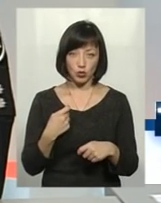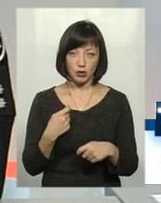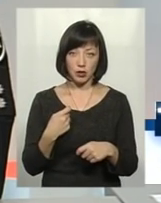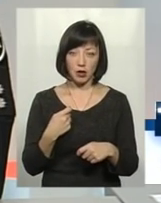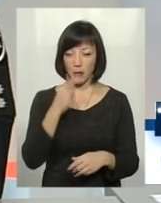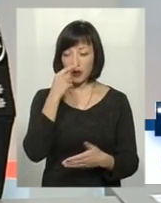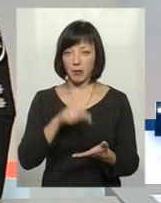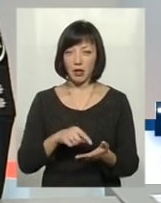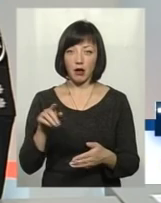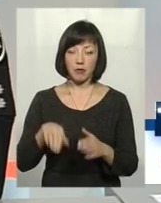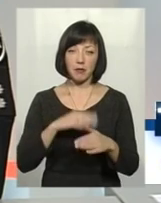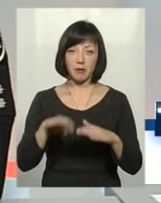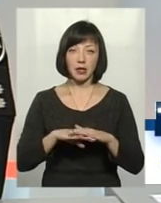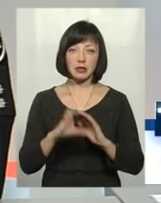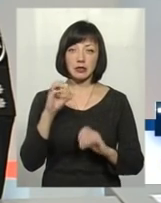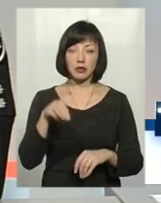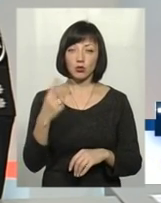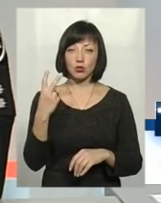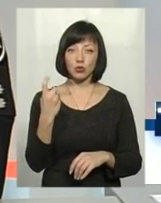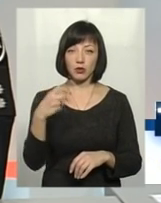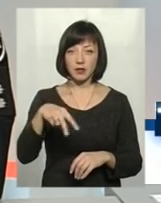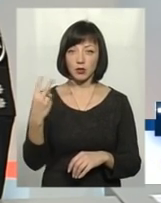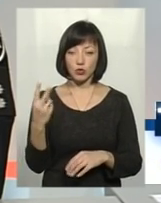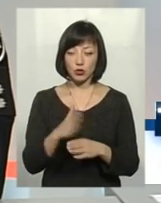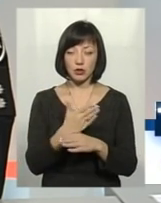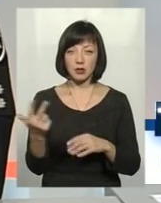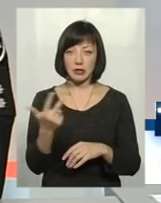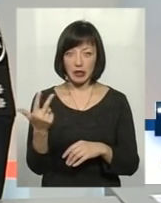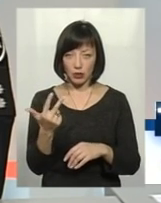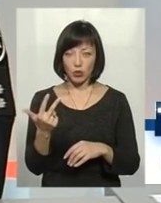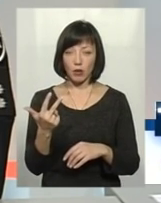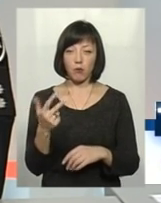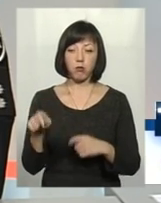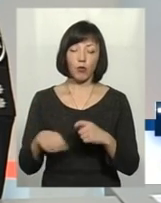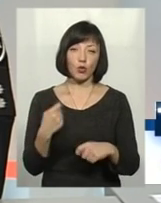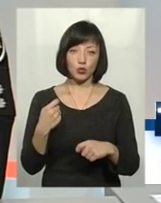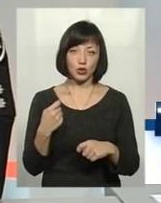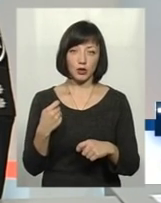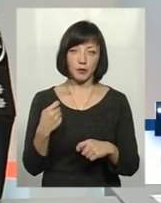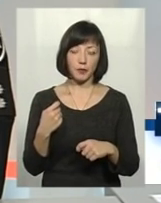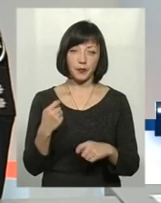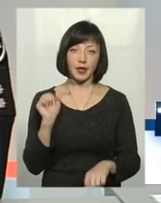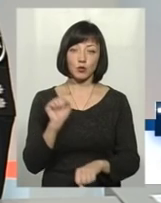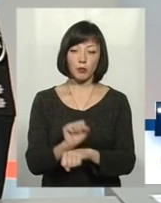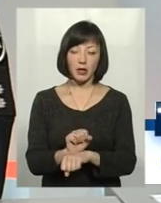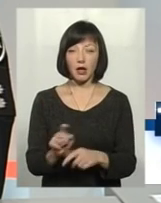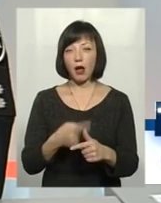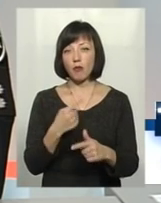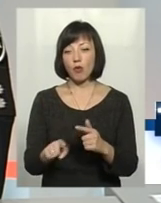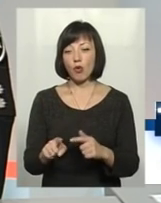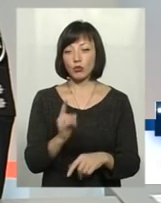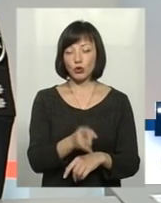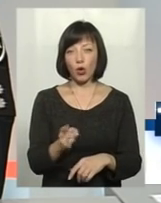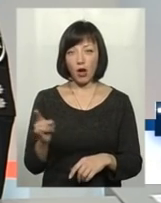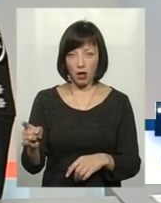яке підпадає під статтю 122 частину 3, тобто порушення зупинки або